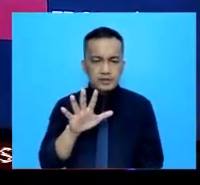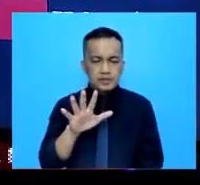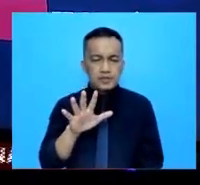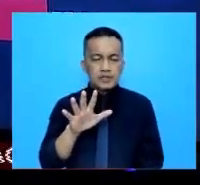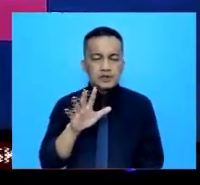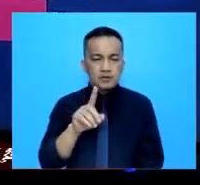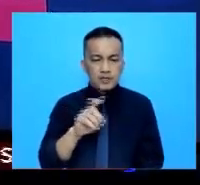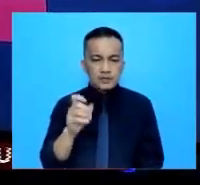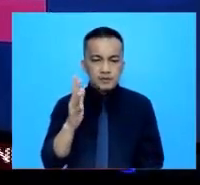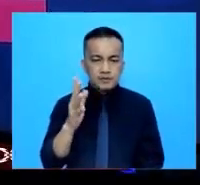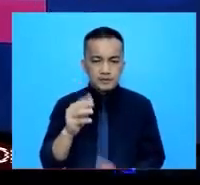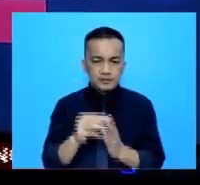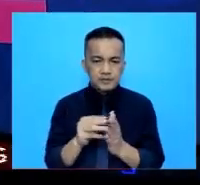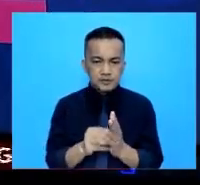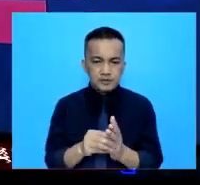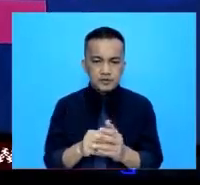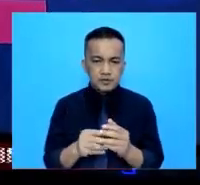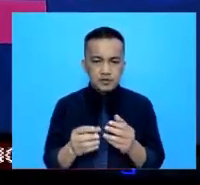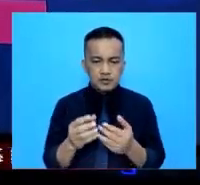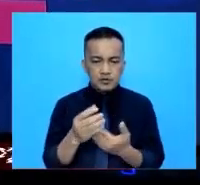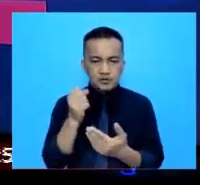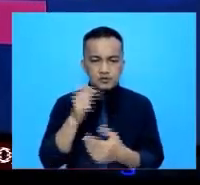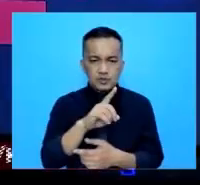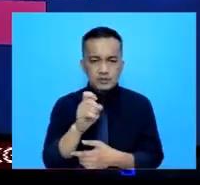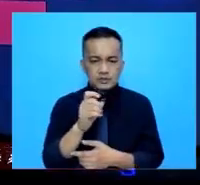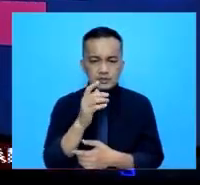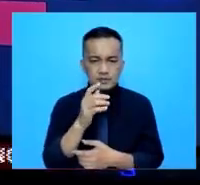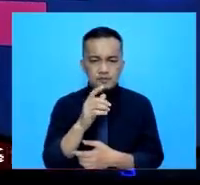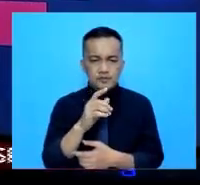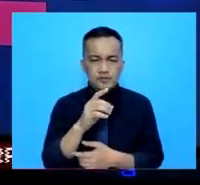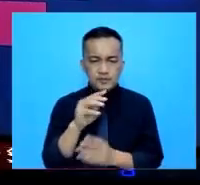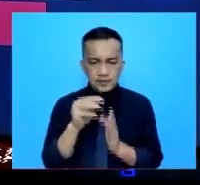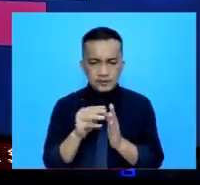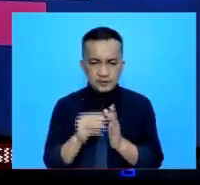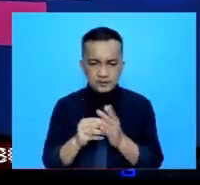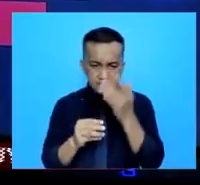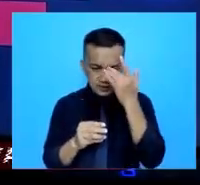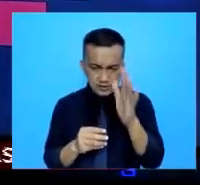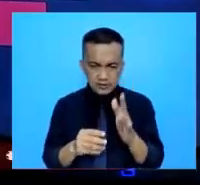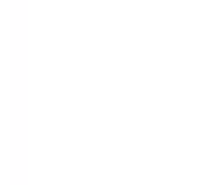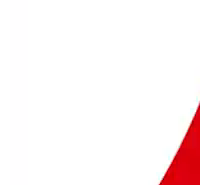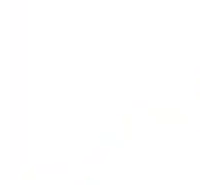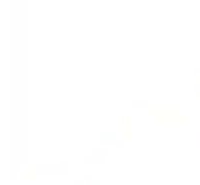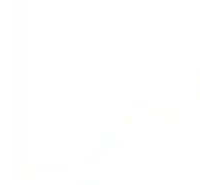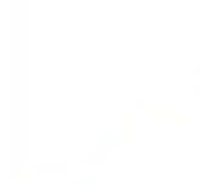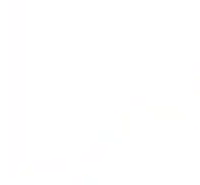Halos 100 million naman po ang sa smart at mahigit 70 million po ang sa dito.